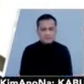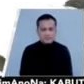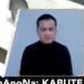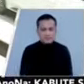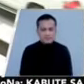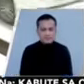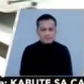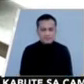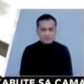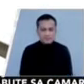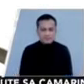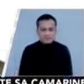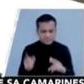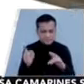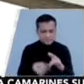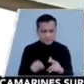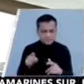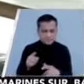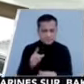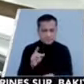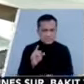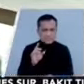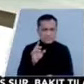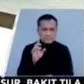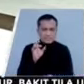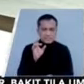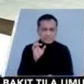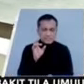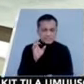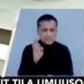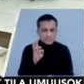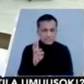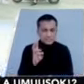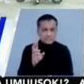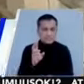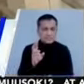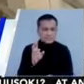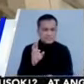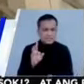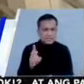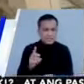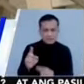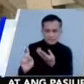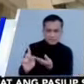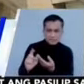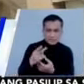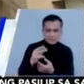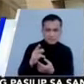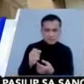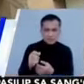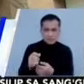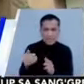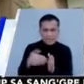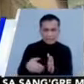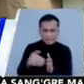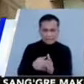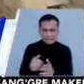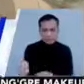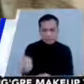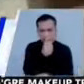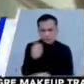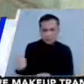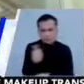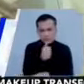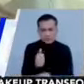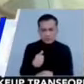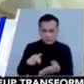Parusa ayon sa 60 anyos sa si Herminio, ang anyay mayat-maya niyang pagpanhik-panawag ng footbridge. Makarating lang ng